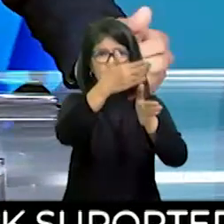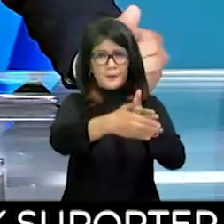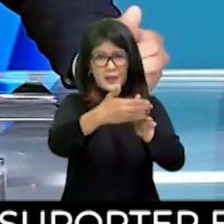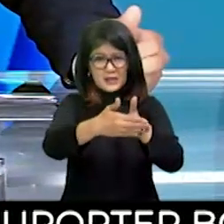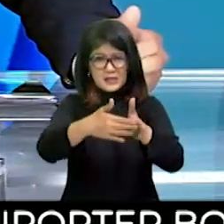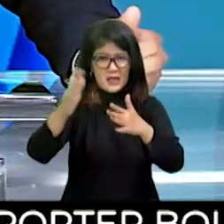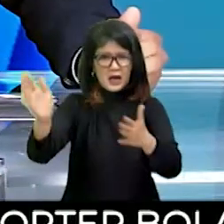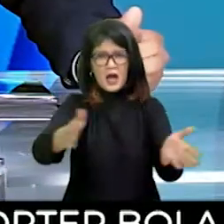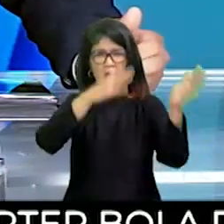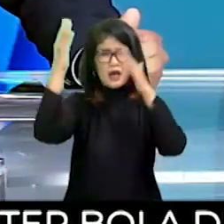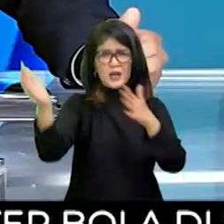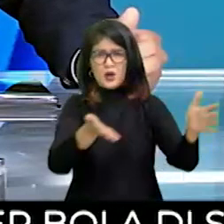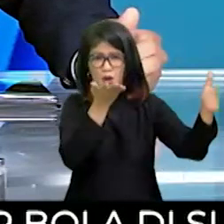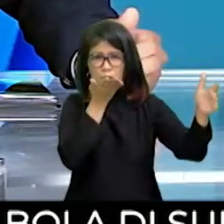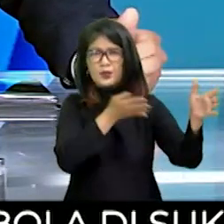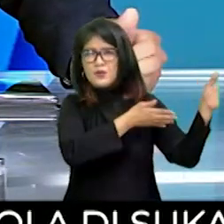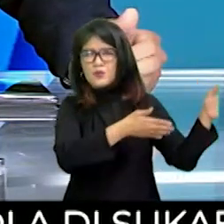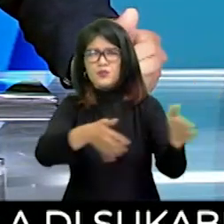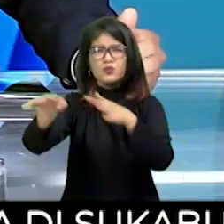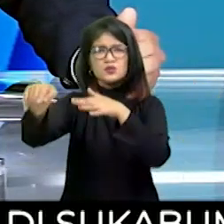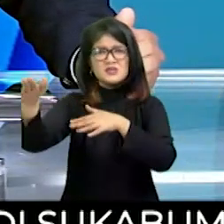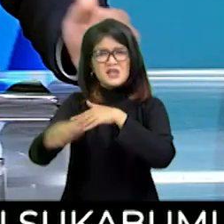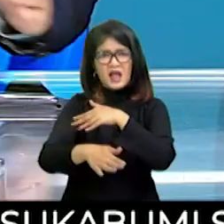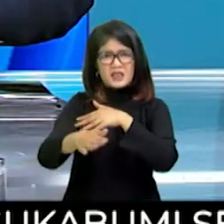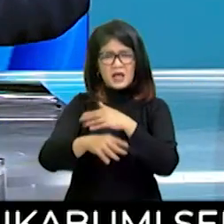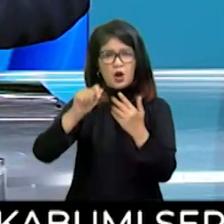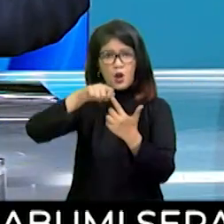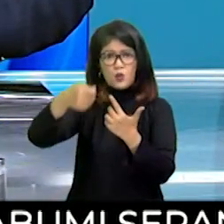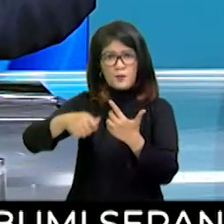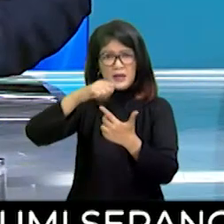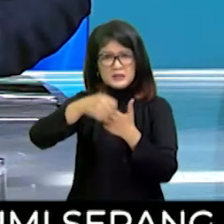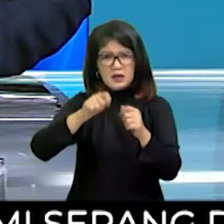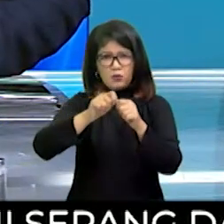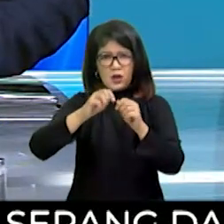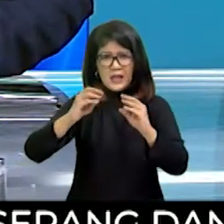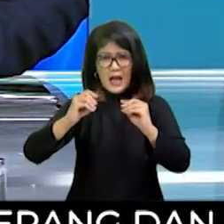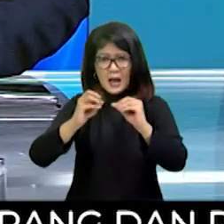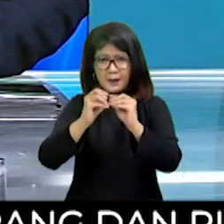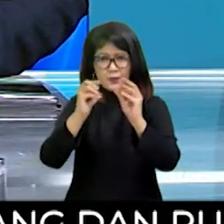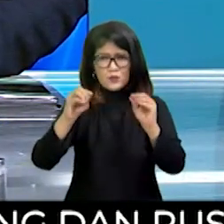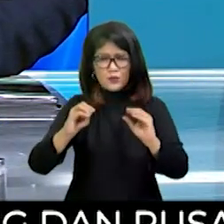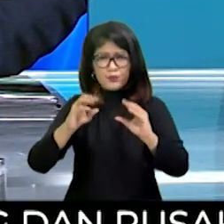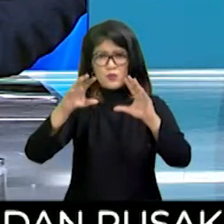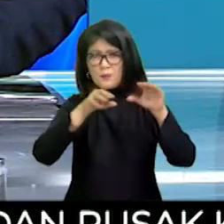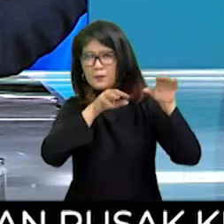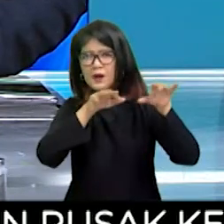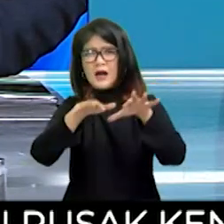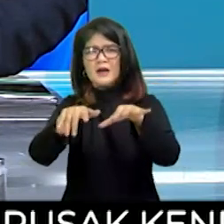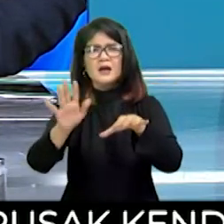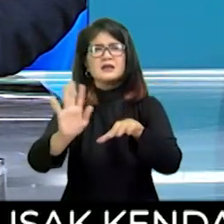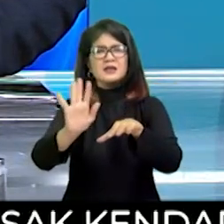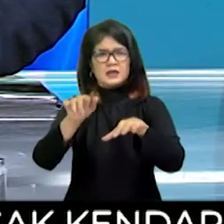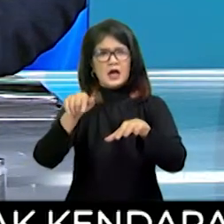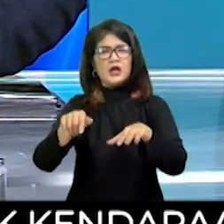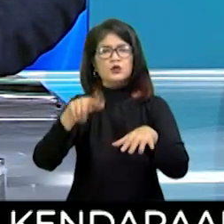hujan lebat dan arah angin yang menuju ke wilayah selatan Lumajang membuat abu Gunung Semeru tidak mengarah ke wilayah perbatasan